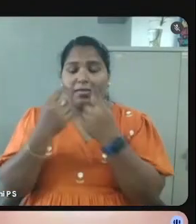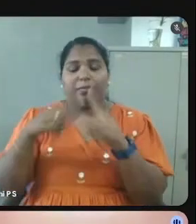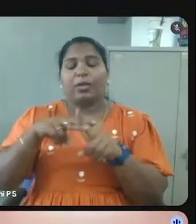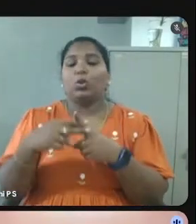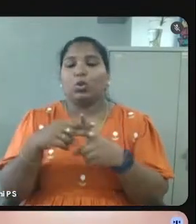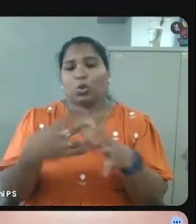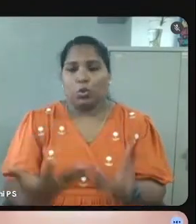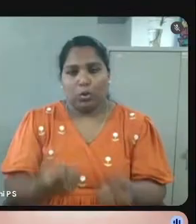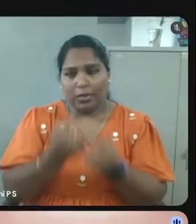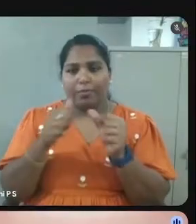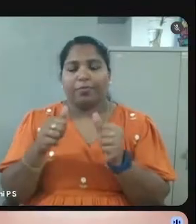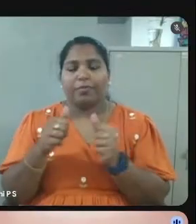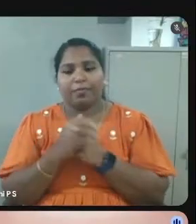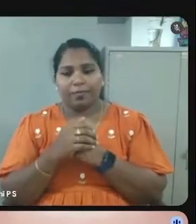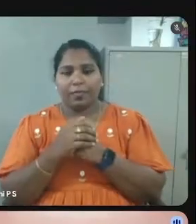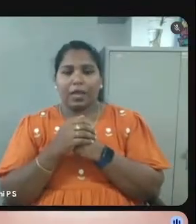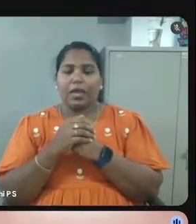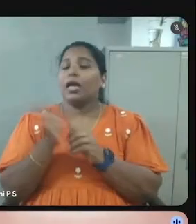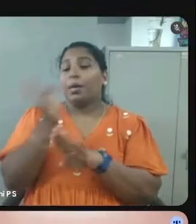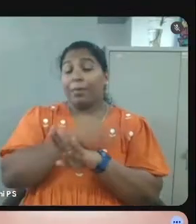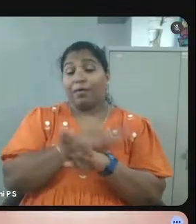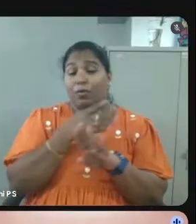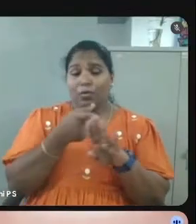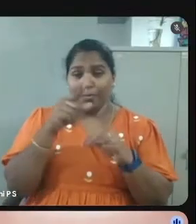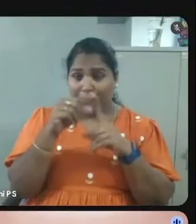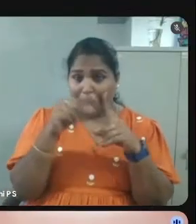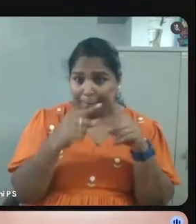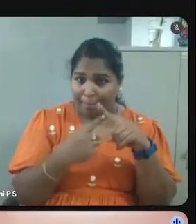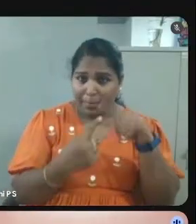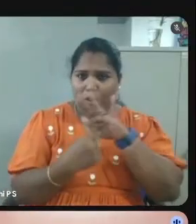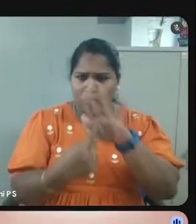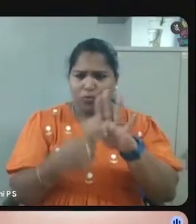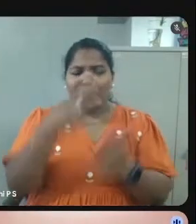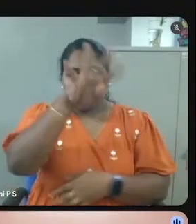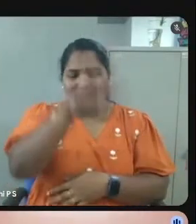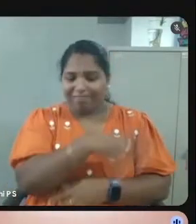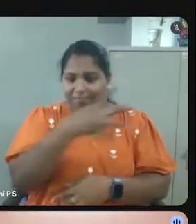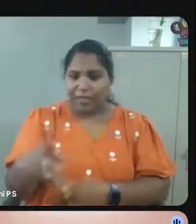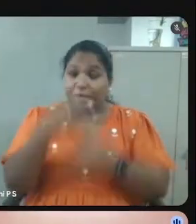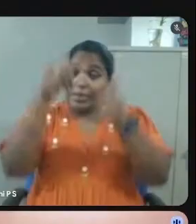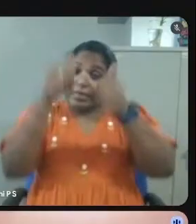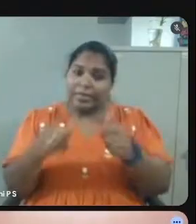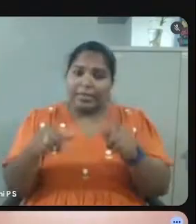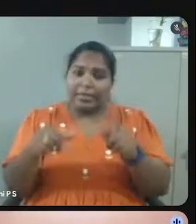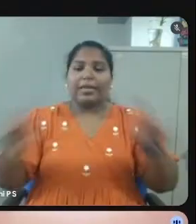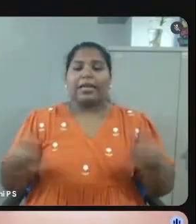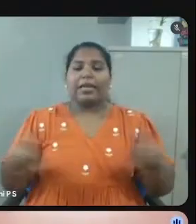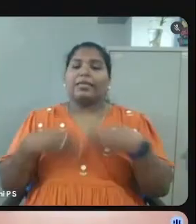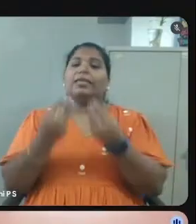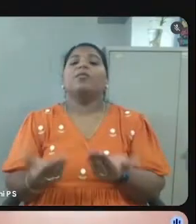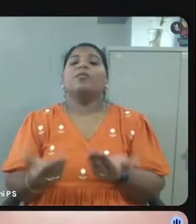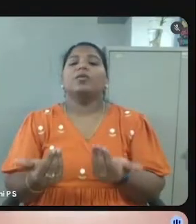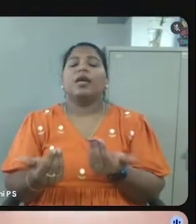പ്രാക്ടീസ് ഫ്രെയിംവർക്കിന് പ്രീവിയസ് സ്ലൈഡിലൊക്കെ ഉണ്ടായിരുന്നല്ലോ, അതുപോലെ തന്നെ ഒരു സ്റ്റാൻഡേർഡ് ഔട്ട്കം മെഷർ ഒന്ന് ഉണ്ടാക്കും. അതിൽ